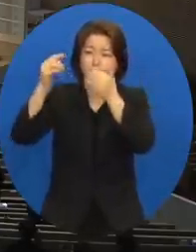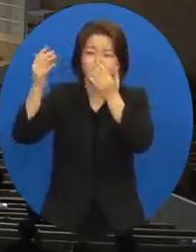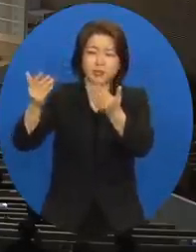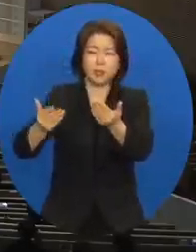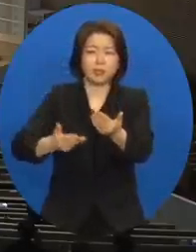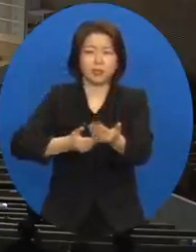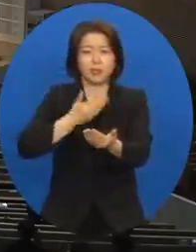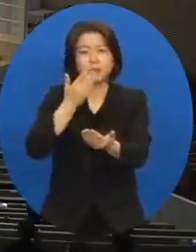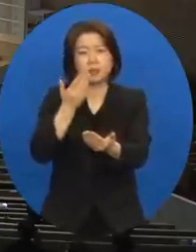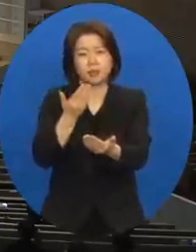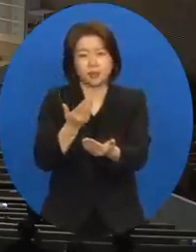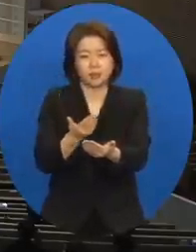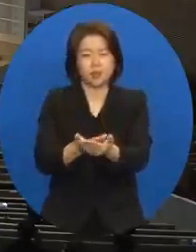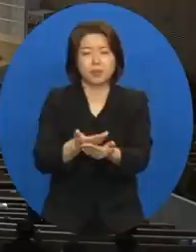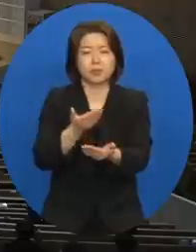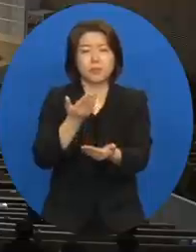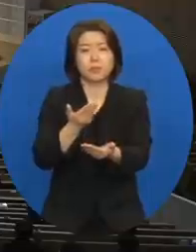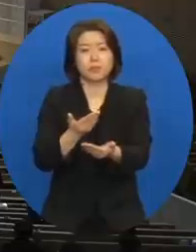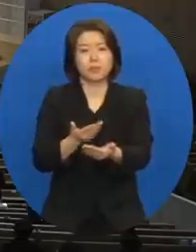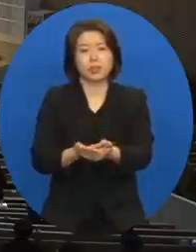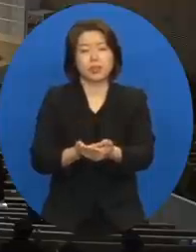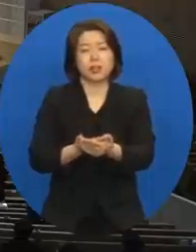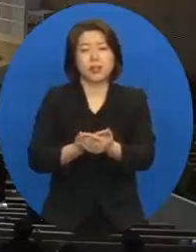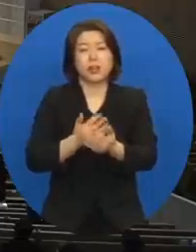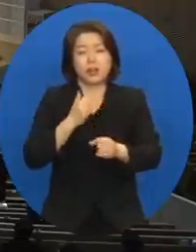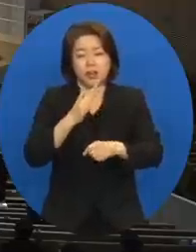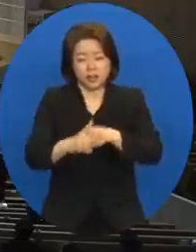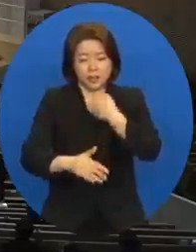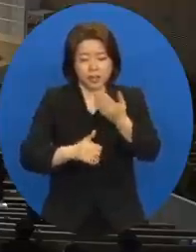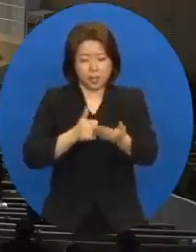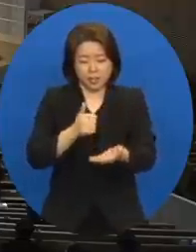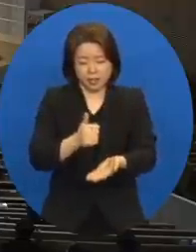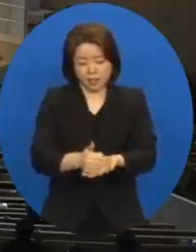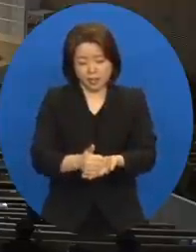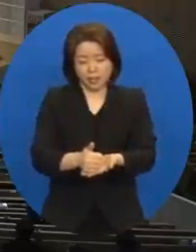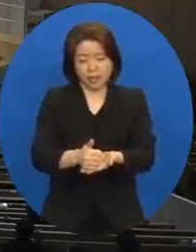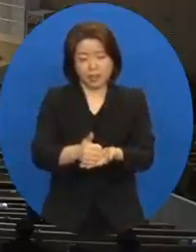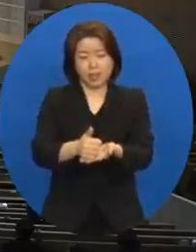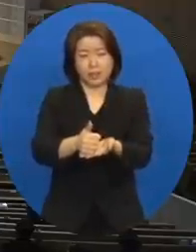woo 으 아